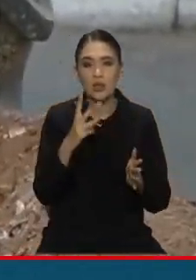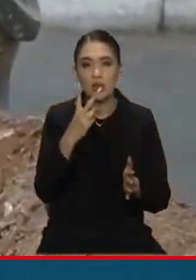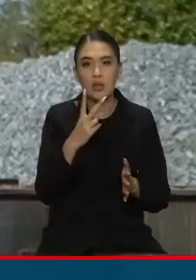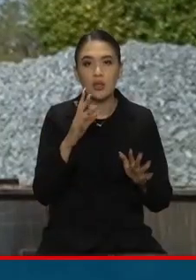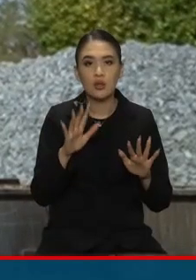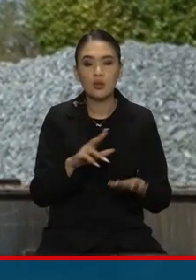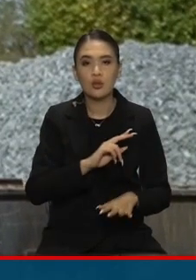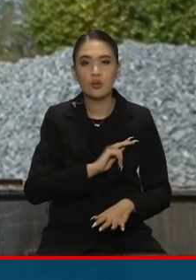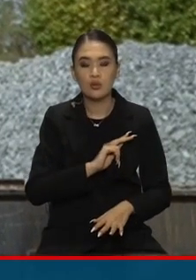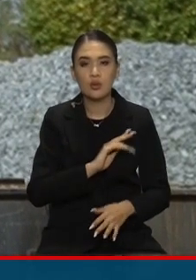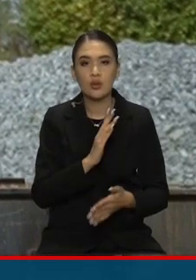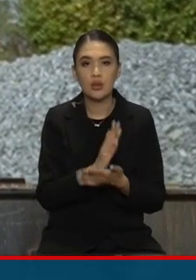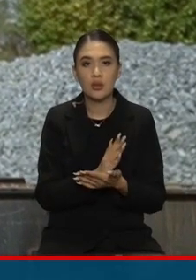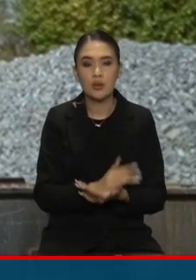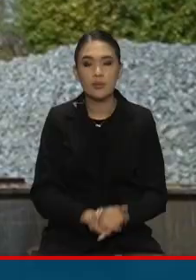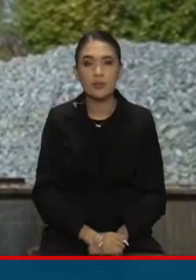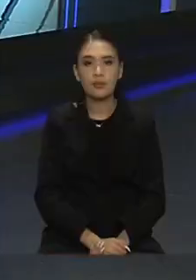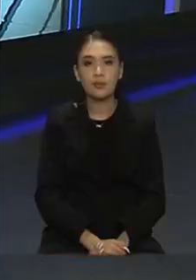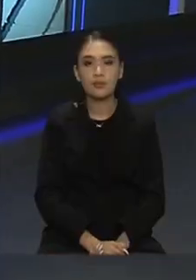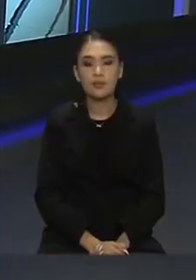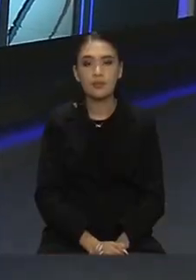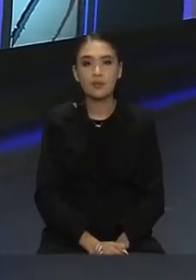қазандық жұмыс істеп тұр.